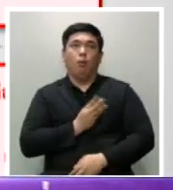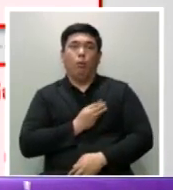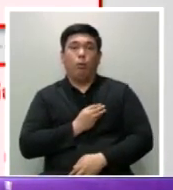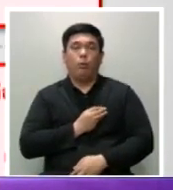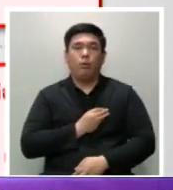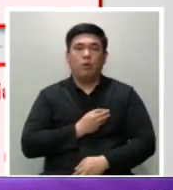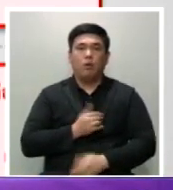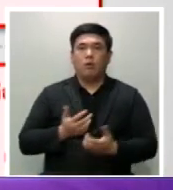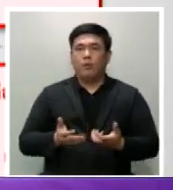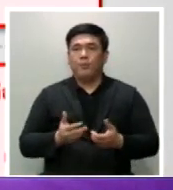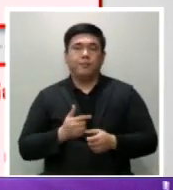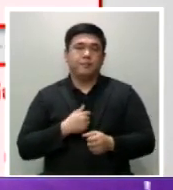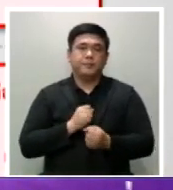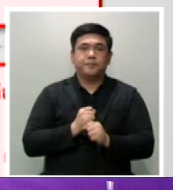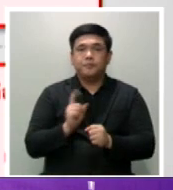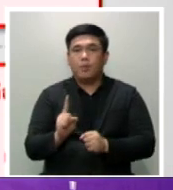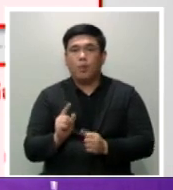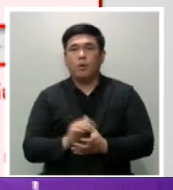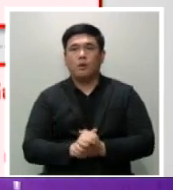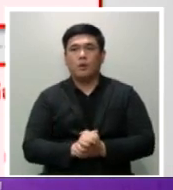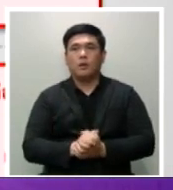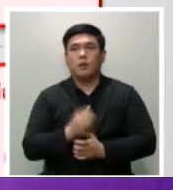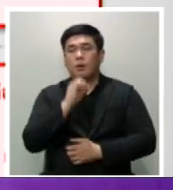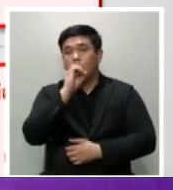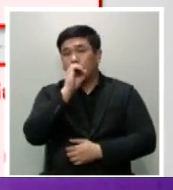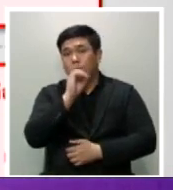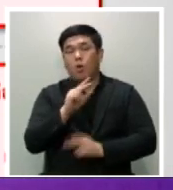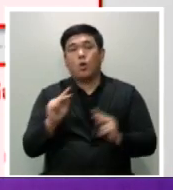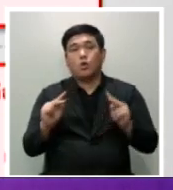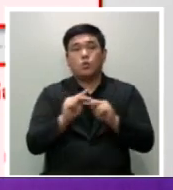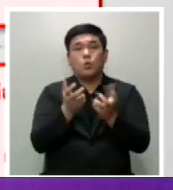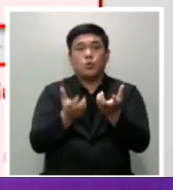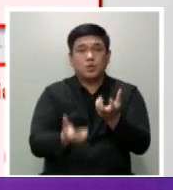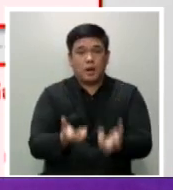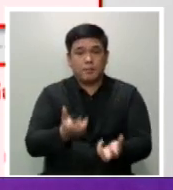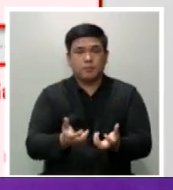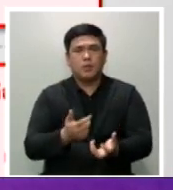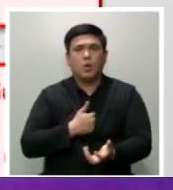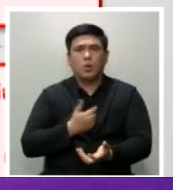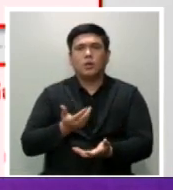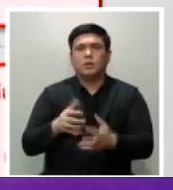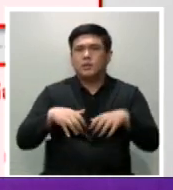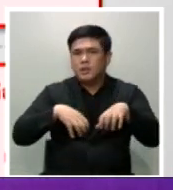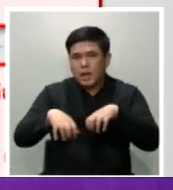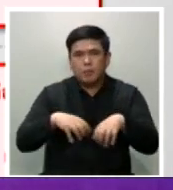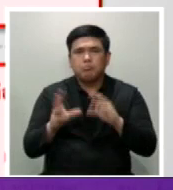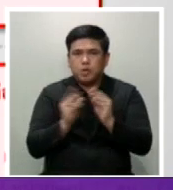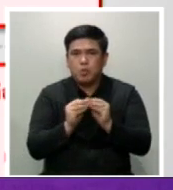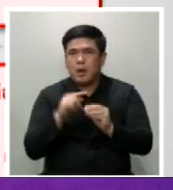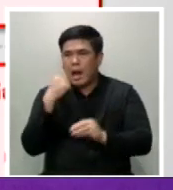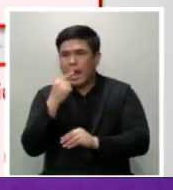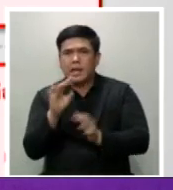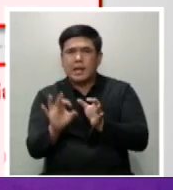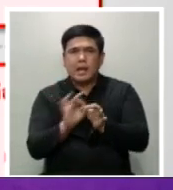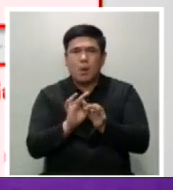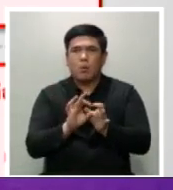ใจอยู่นิ่งไม่ได้ก็เลยบอกกับทางกระทรวงยุติธรรมไปว่าช่วยจัดประชุมผู้เกี่ยวข้องใครเกี่ยว